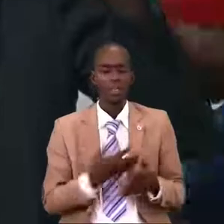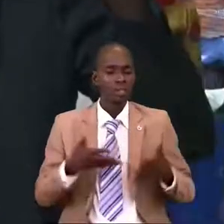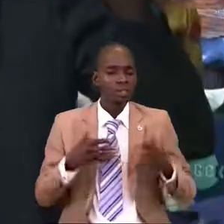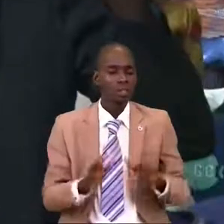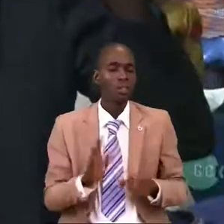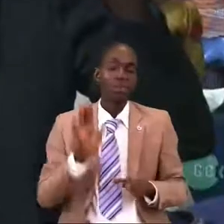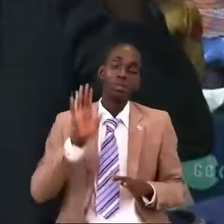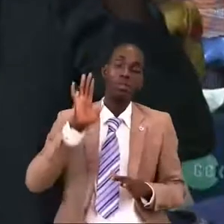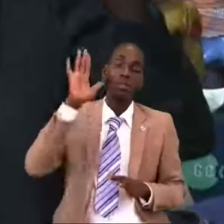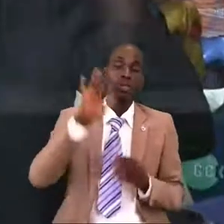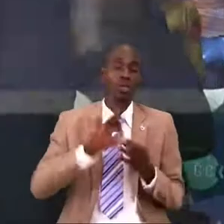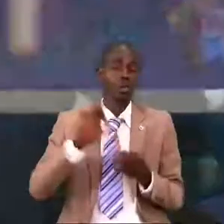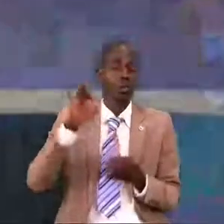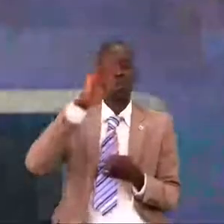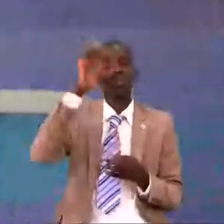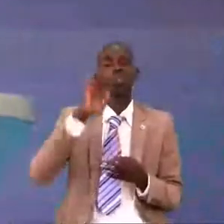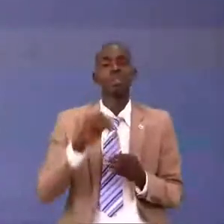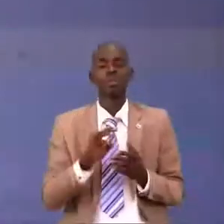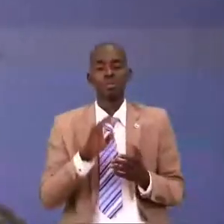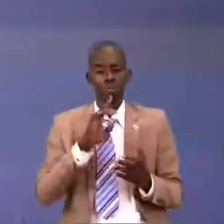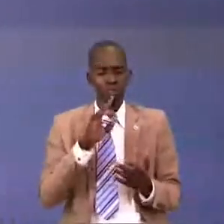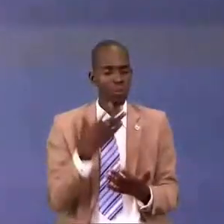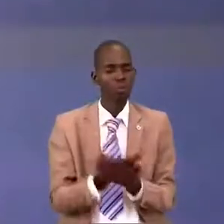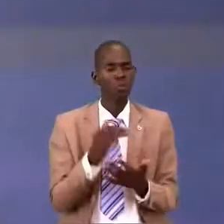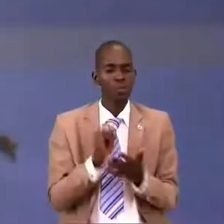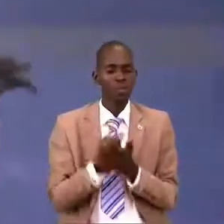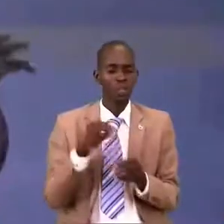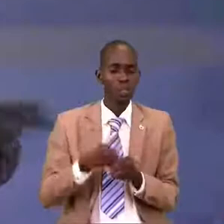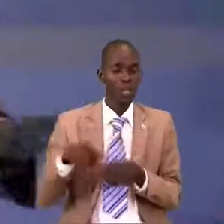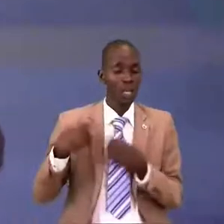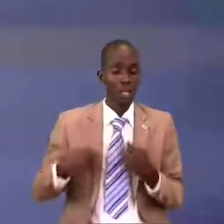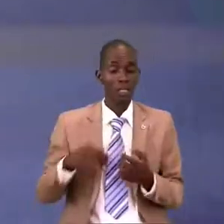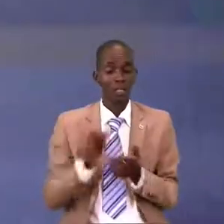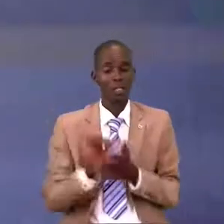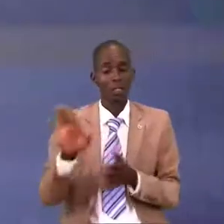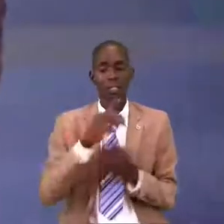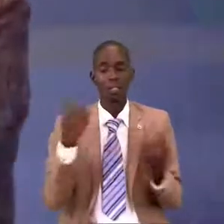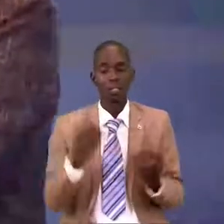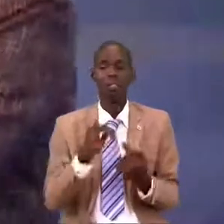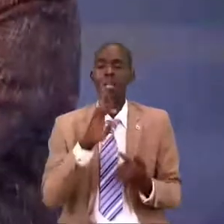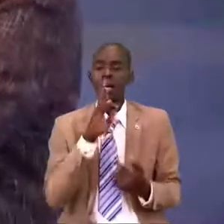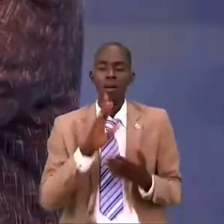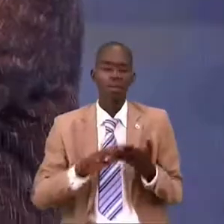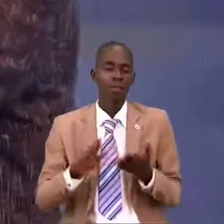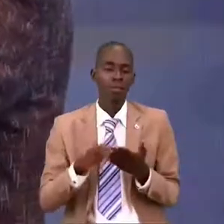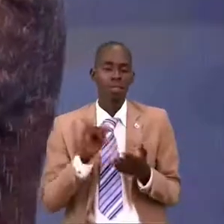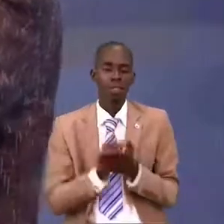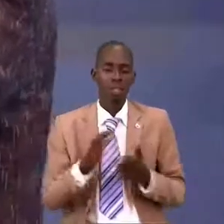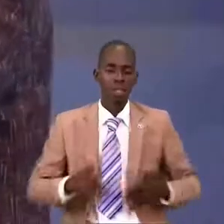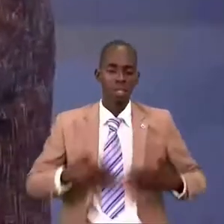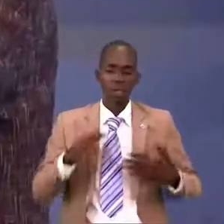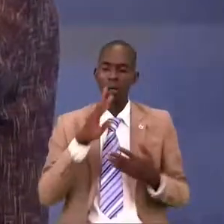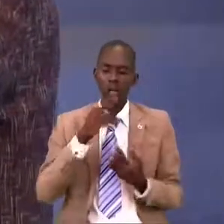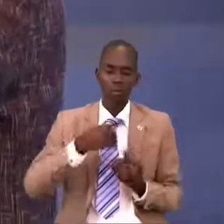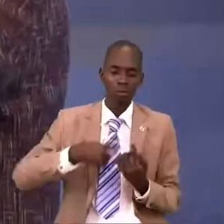sont pardonnés, que leurs vies sont transformées, et donne-leur la grâce pour ne